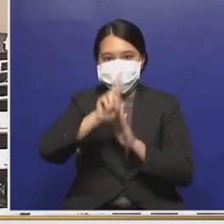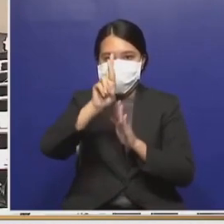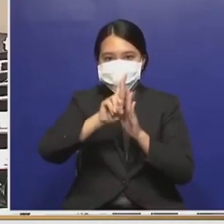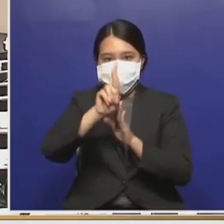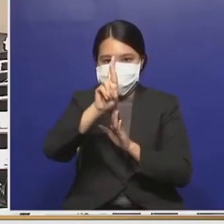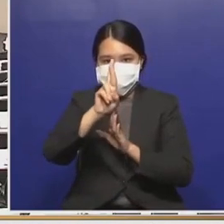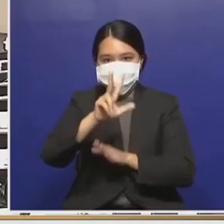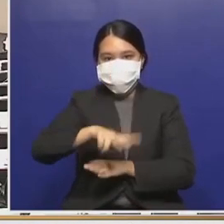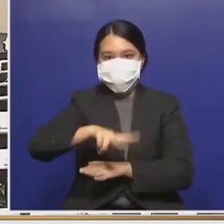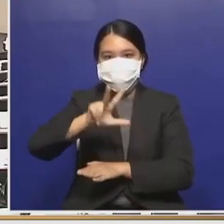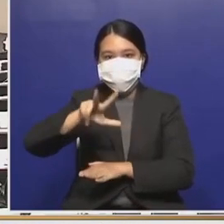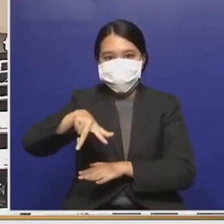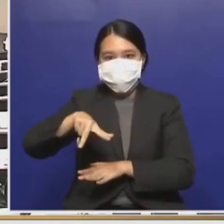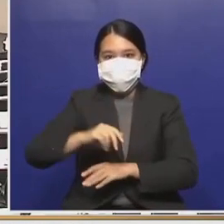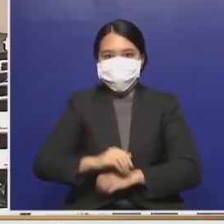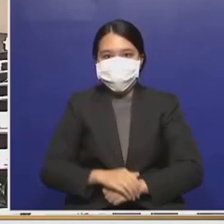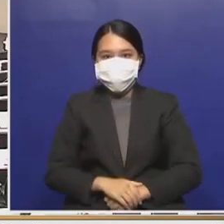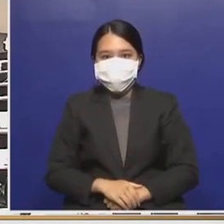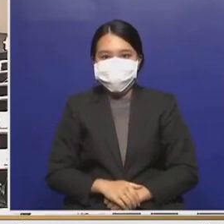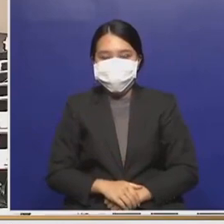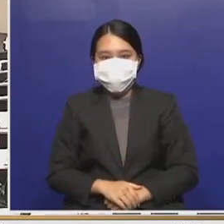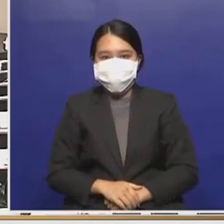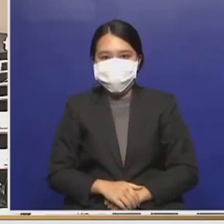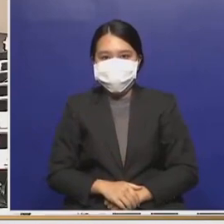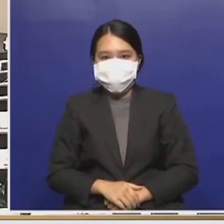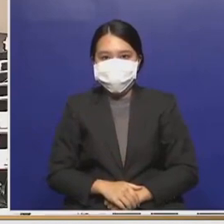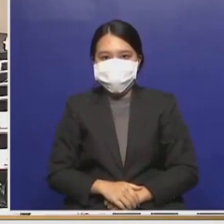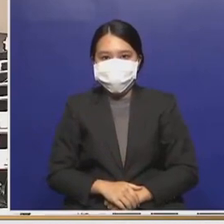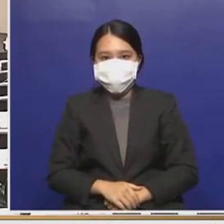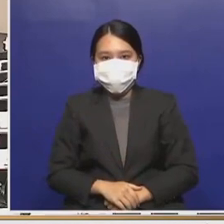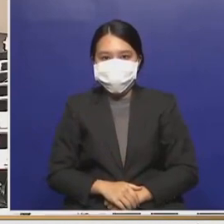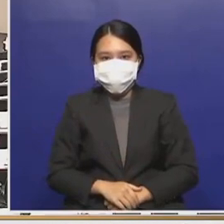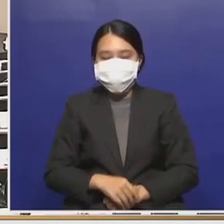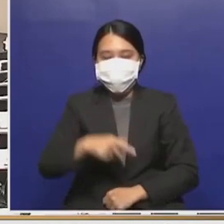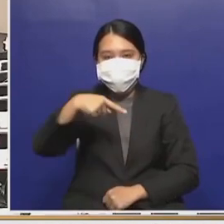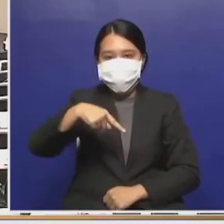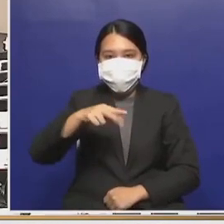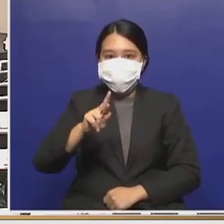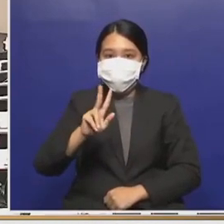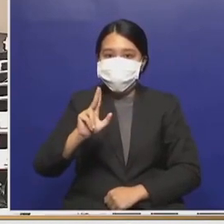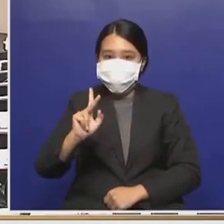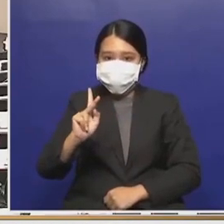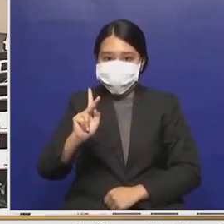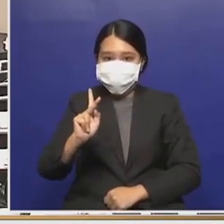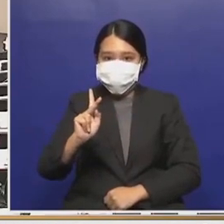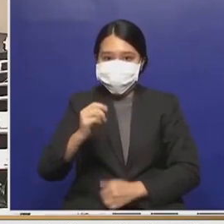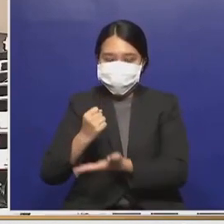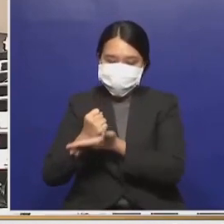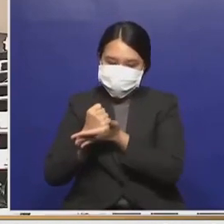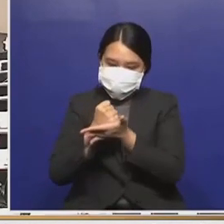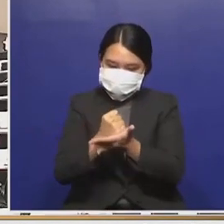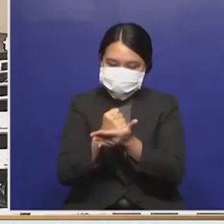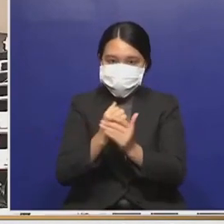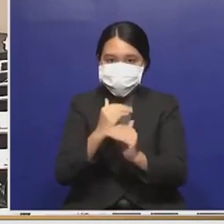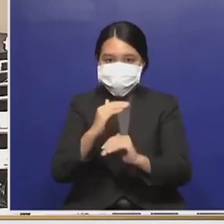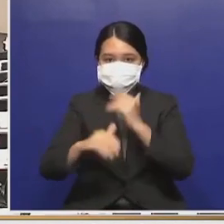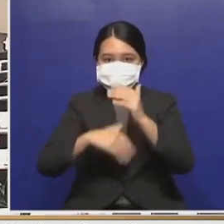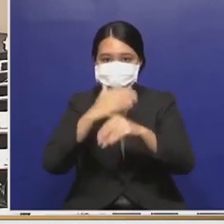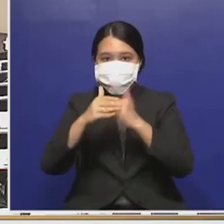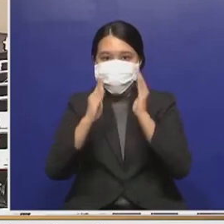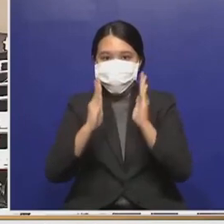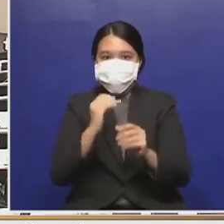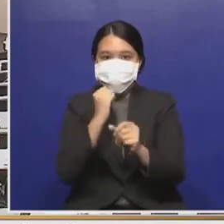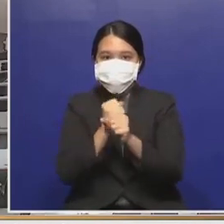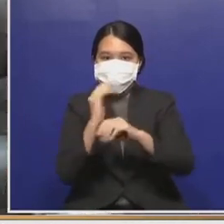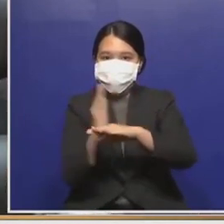อไทยท่านพทานครับ พระรชกำหนดให้ความชวยเหลือและฟื้นฟูผู้ประกอบธุรกิจ